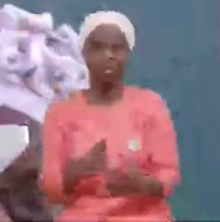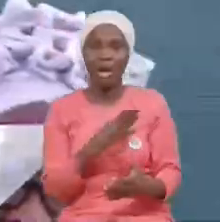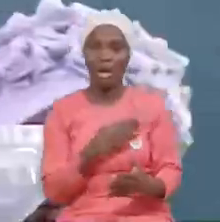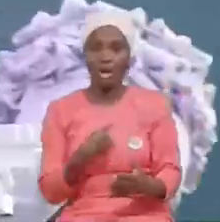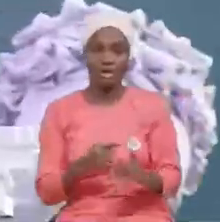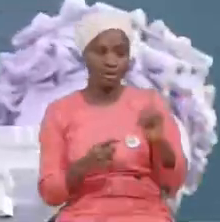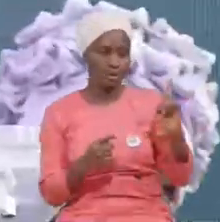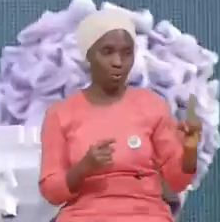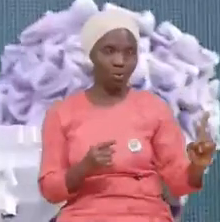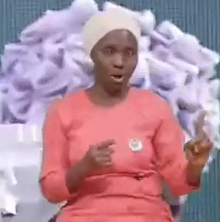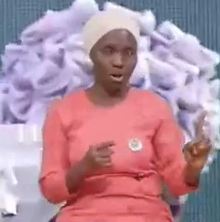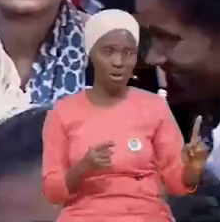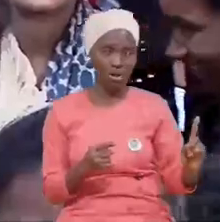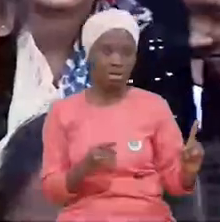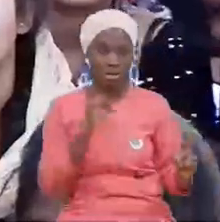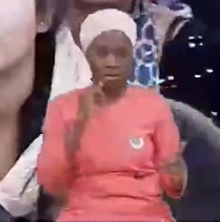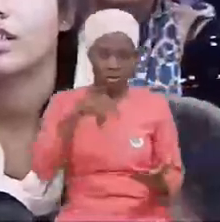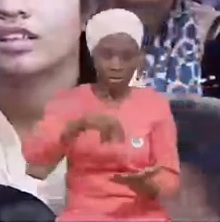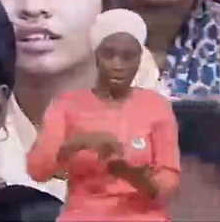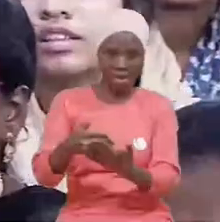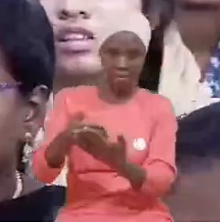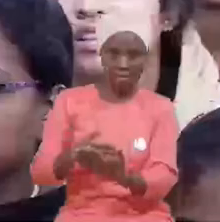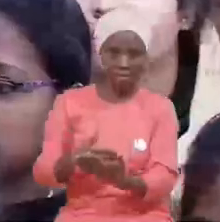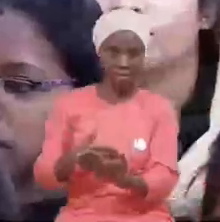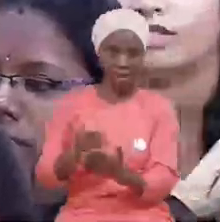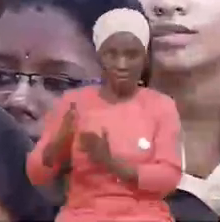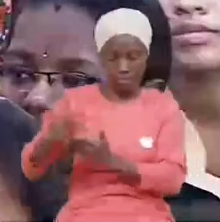Et 1 et 0 sont côte à côte.